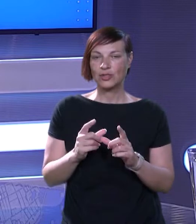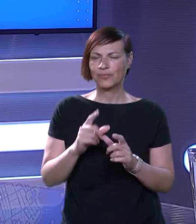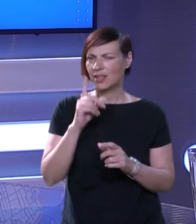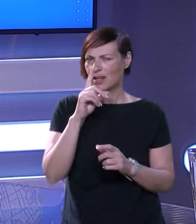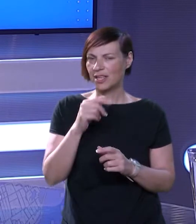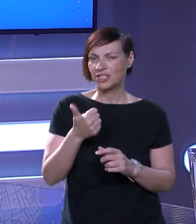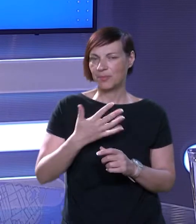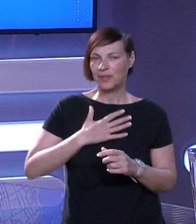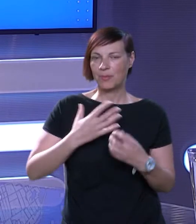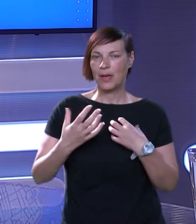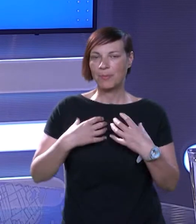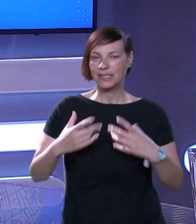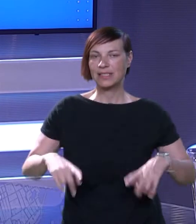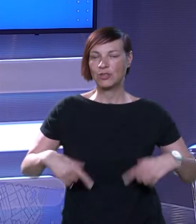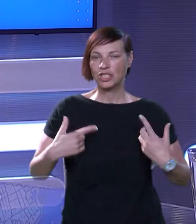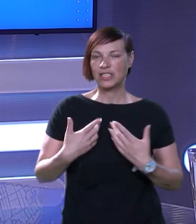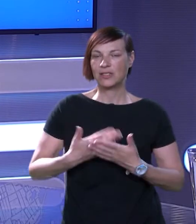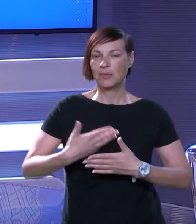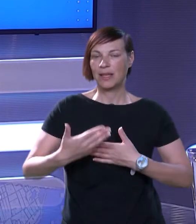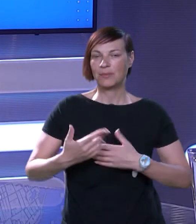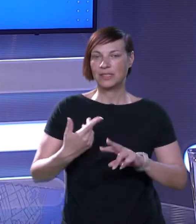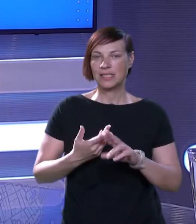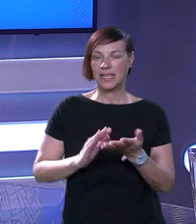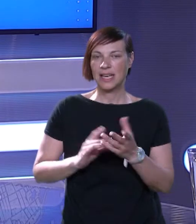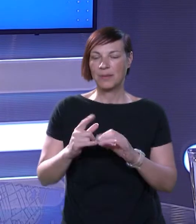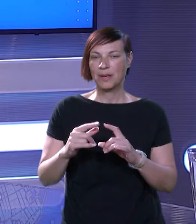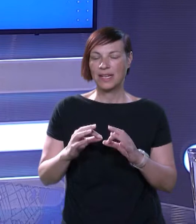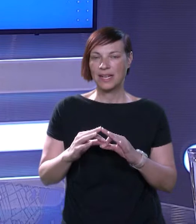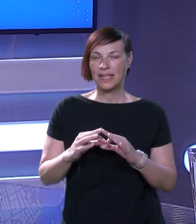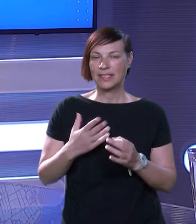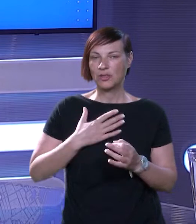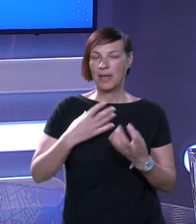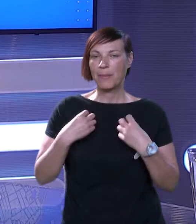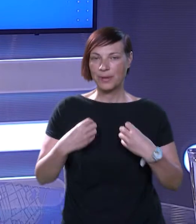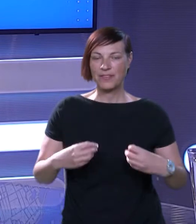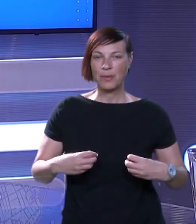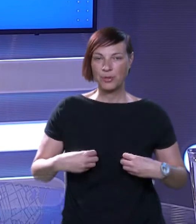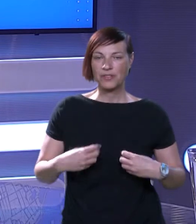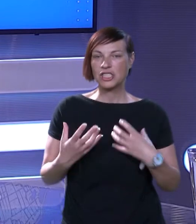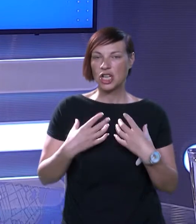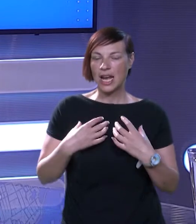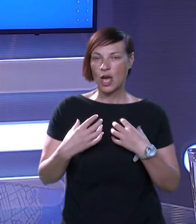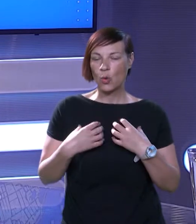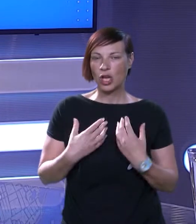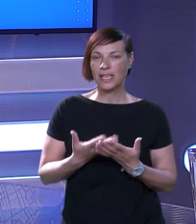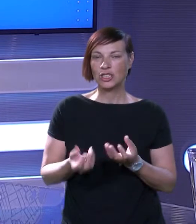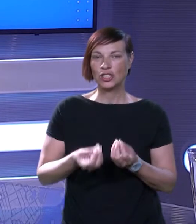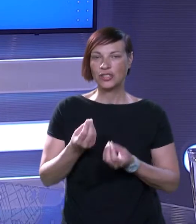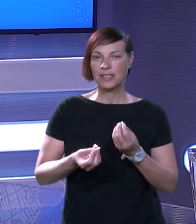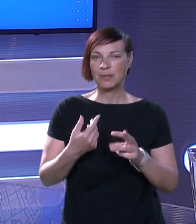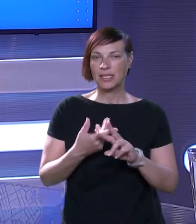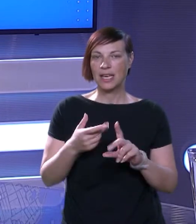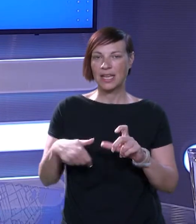ne, lažem, pa prva moja predstava u životu bila je poslije Hamleta, Lukopaljetak. To mi je prva profesionalna uloga i to sam